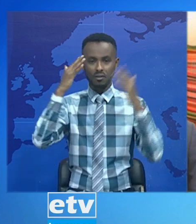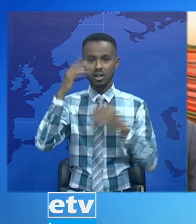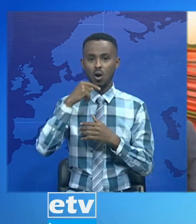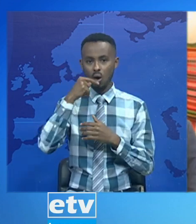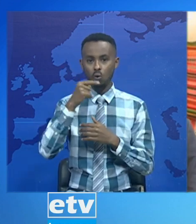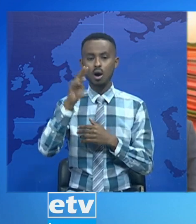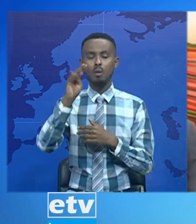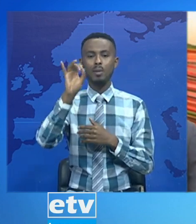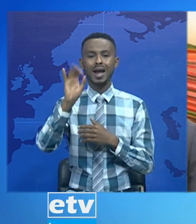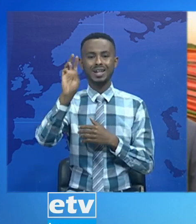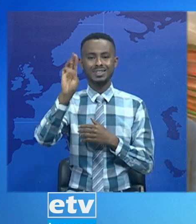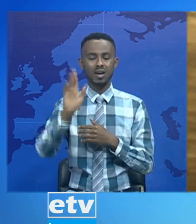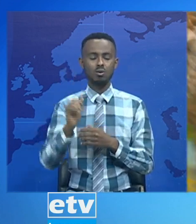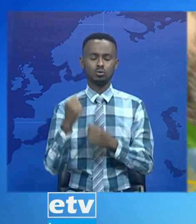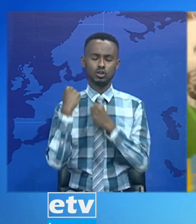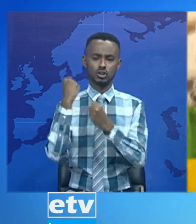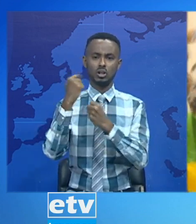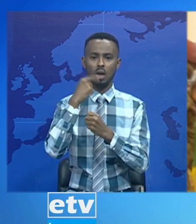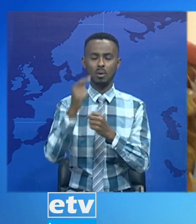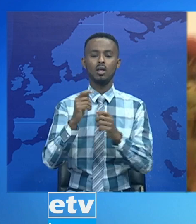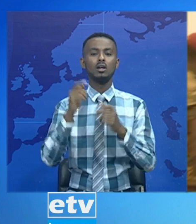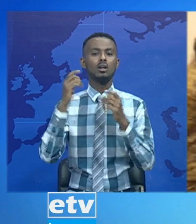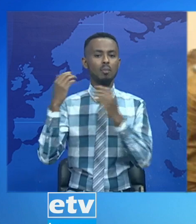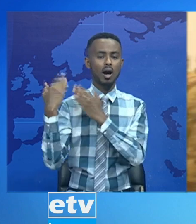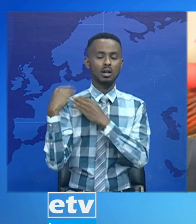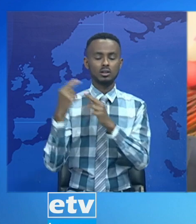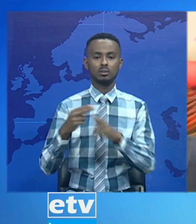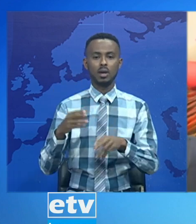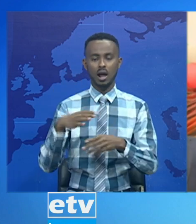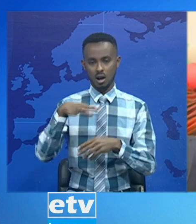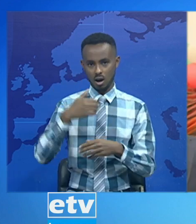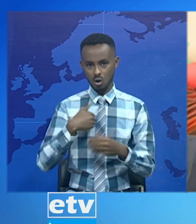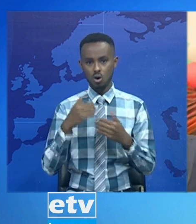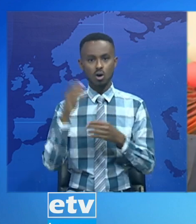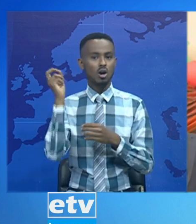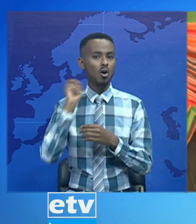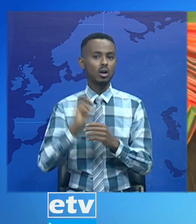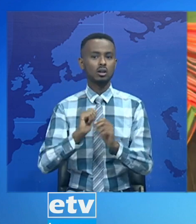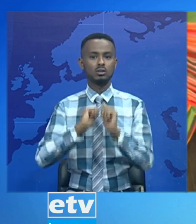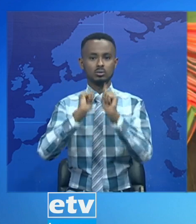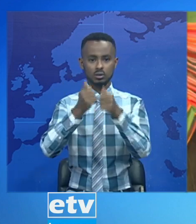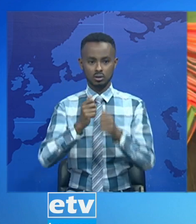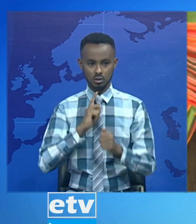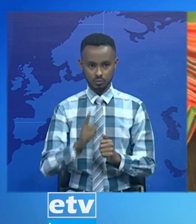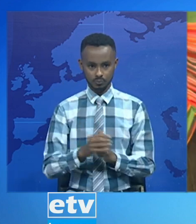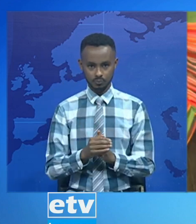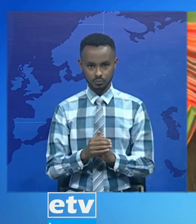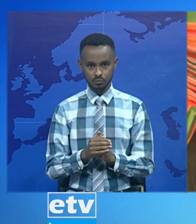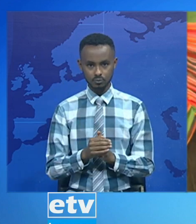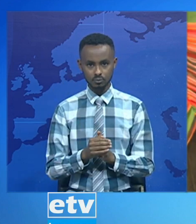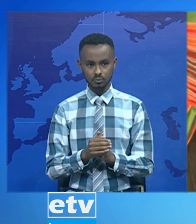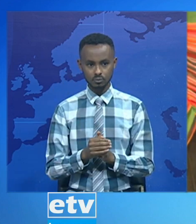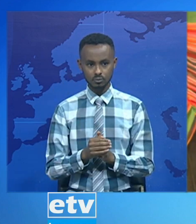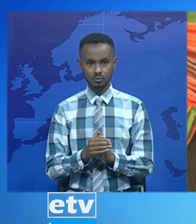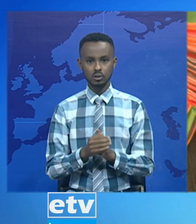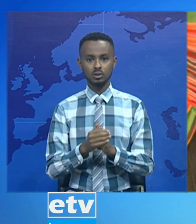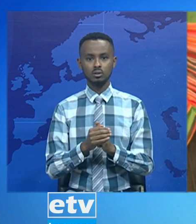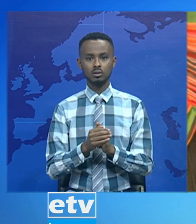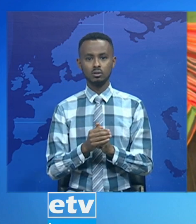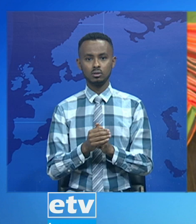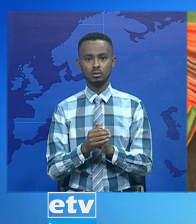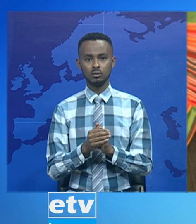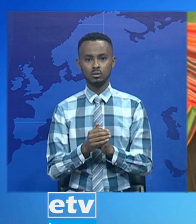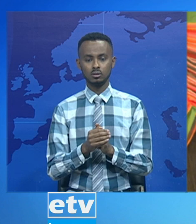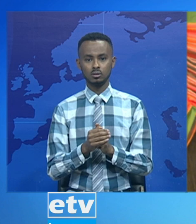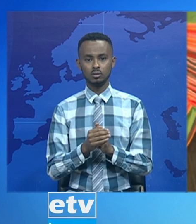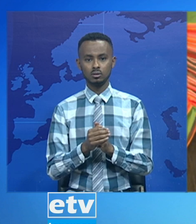ቋንቋ መላሳይ ወይንም ጀግና የሚል የማዕረግ ስያሜ ያዘ ከወርቅ የተሰራ ንሻን ነው። በህግ ማስከበር የሉኝና ዘመቻ ገሌ የፈጸሙ